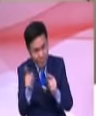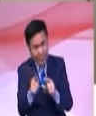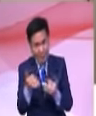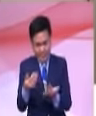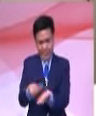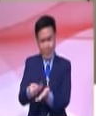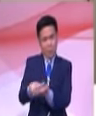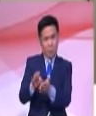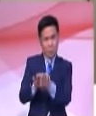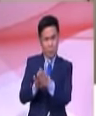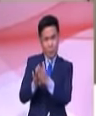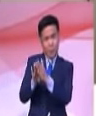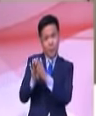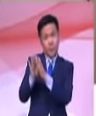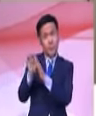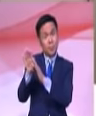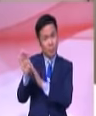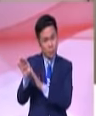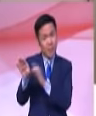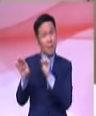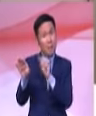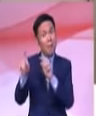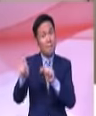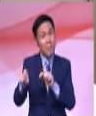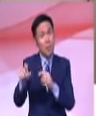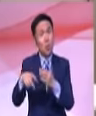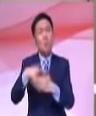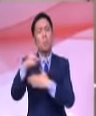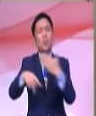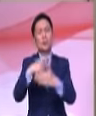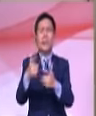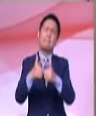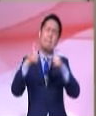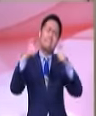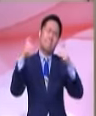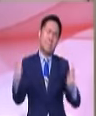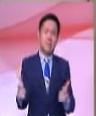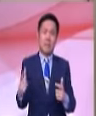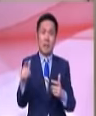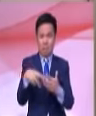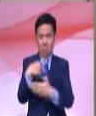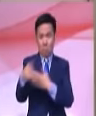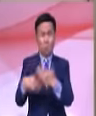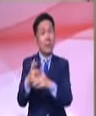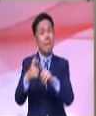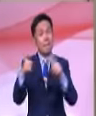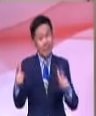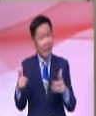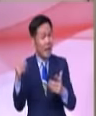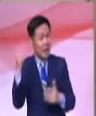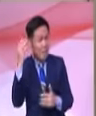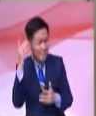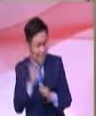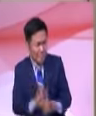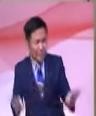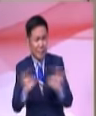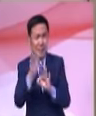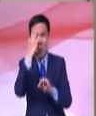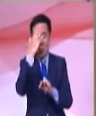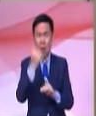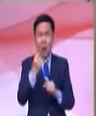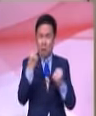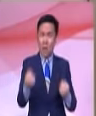economic recovery atau pemulihan ekonomi memerlukan projek mega, iaitu kerana projek mega ini dapat mewujudkan kesan-kesan